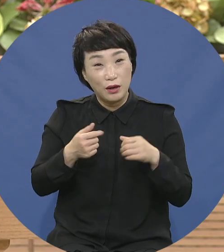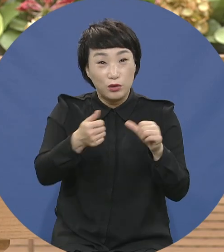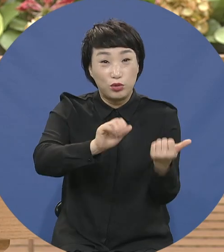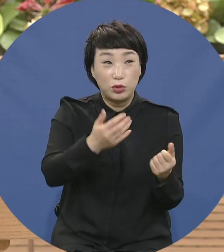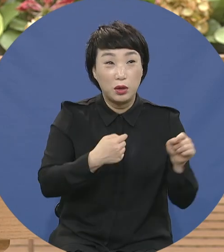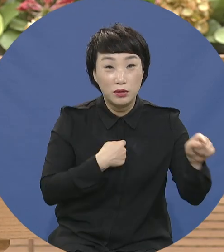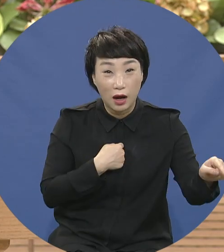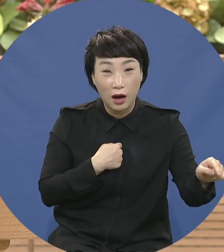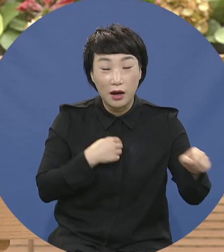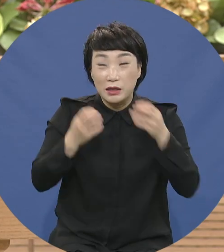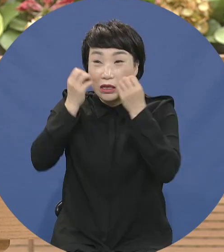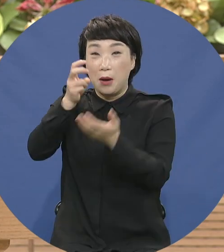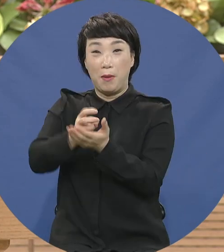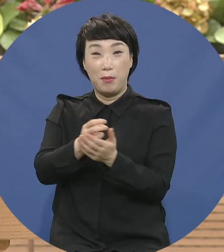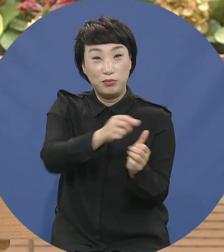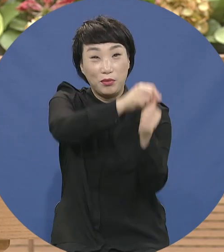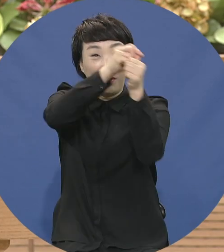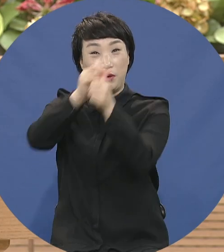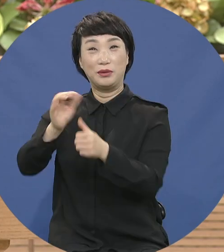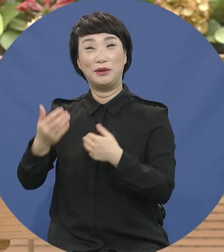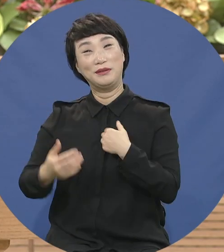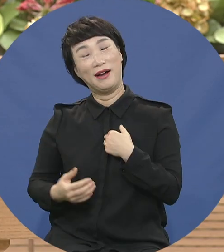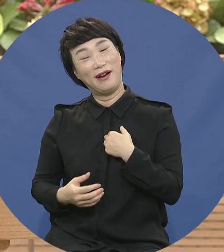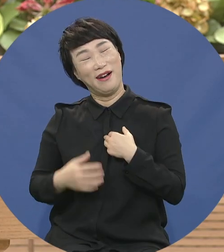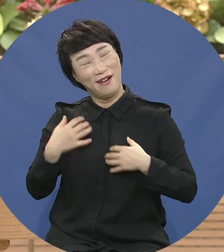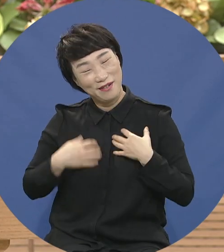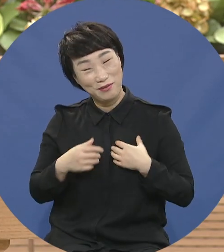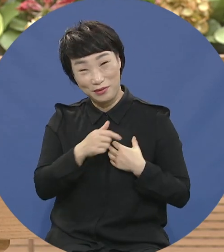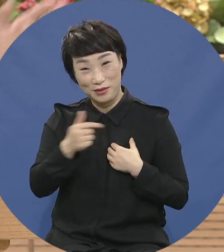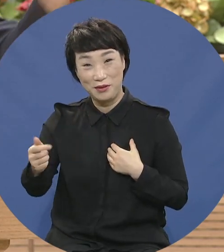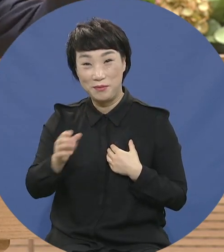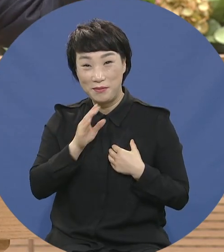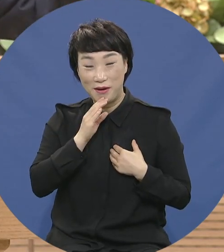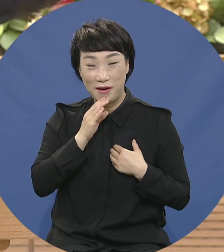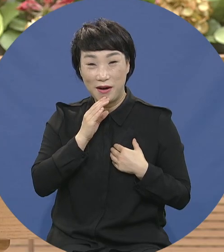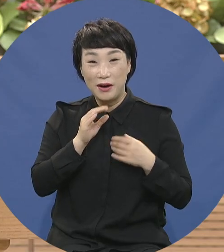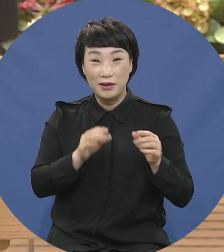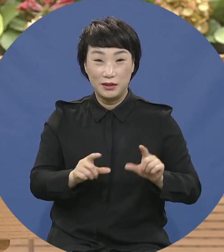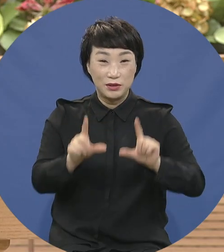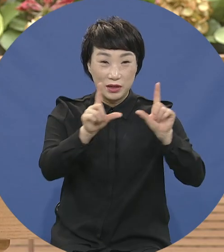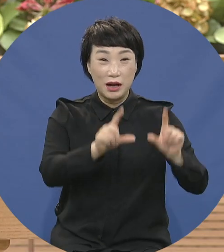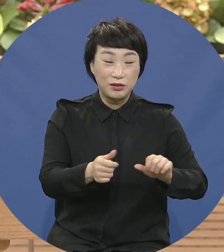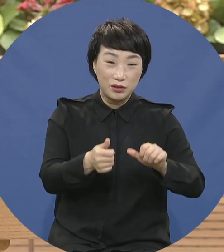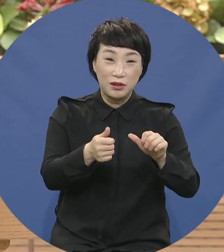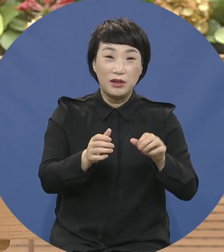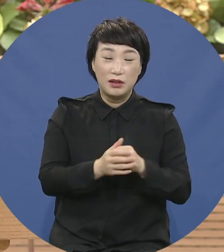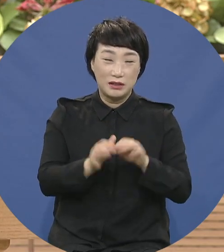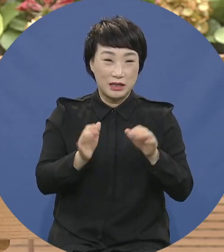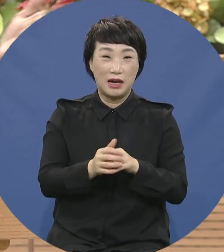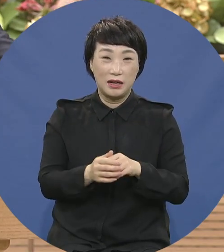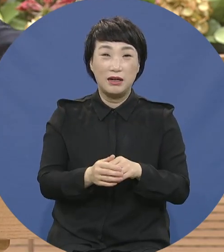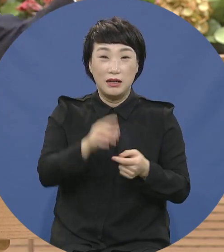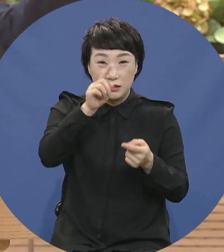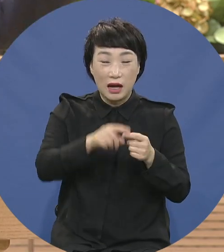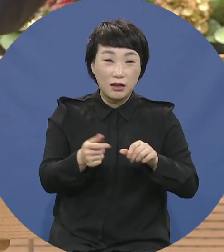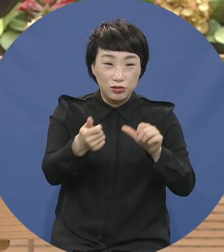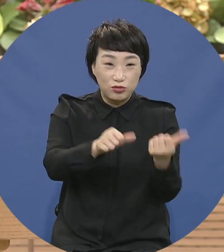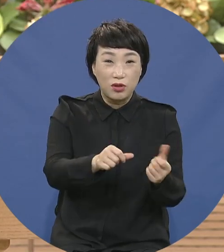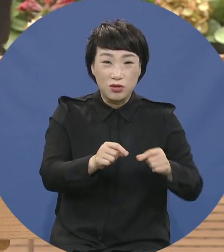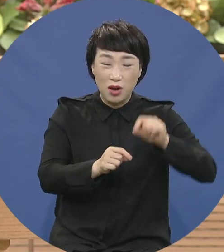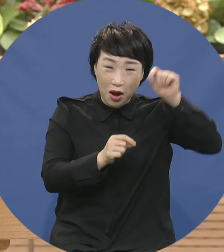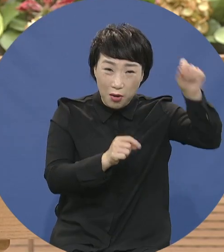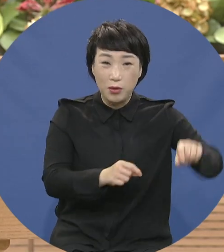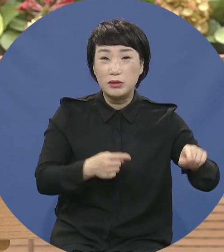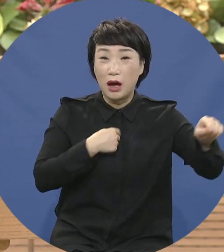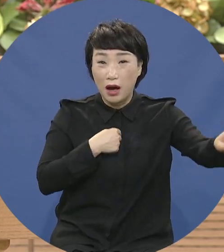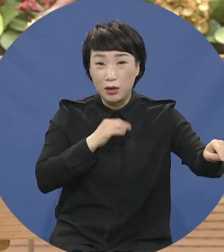된 자가 새 법으로 살았다 이 말입니다. 영원히 죽으리라는 법이 하나님의 아들이 영원히